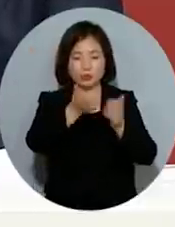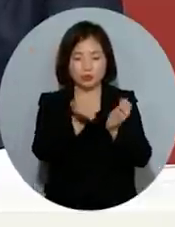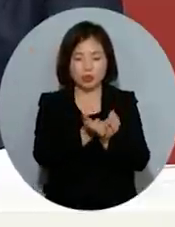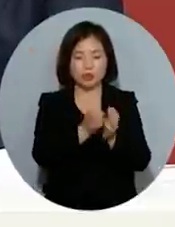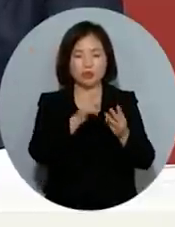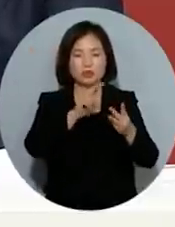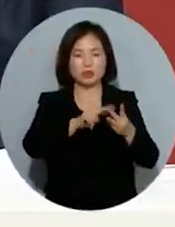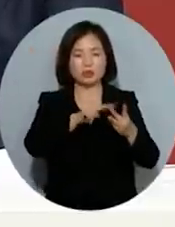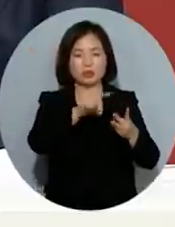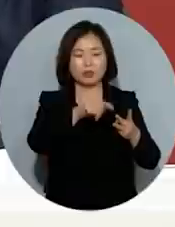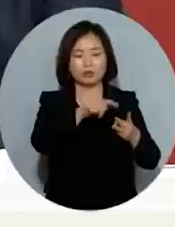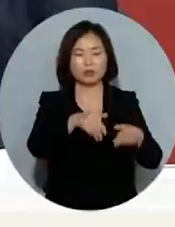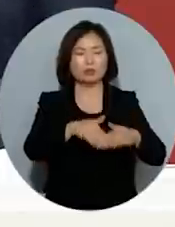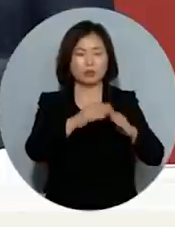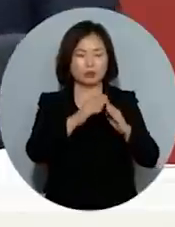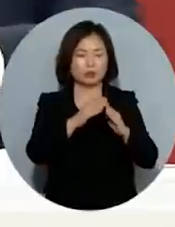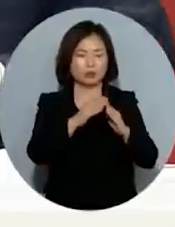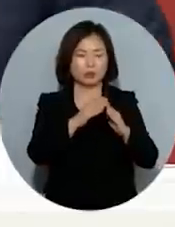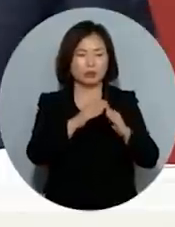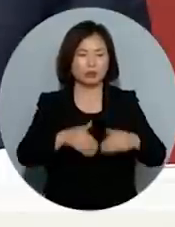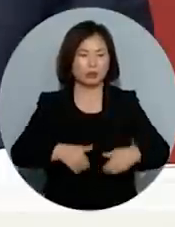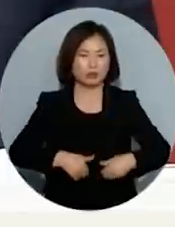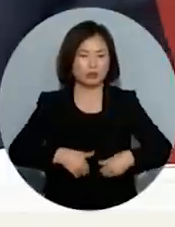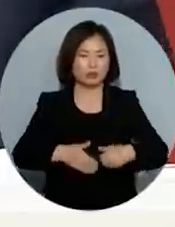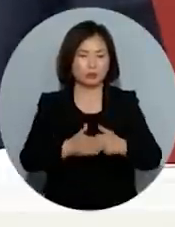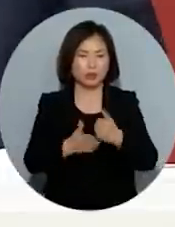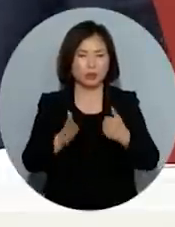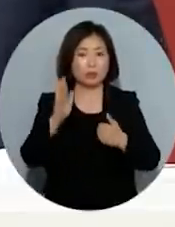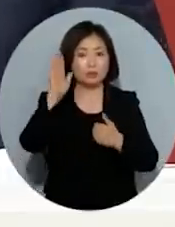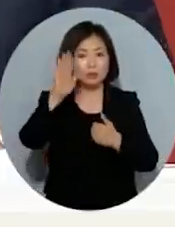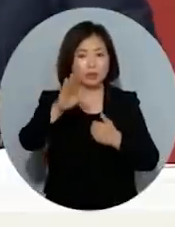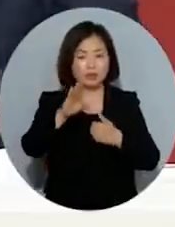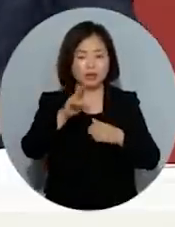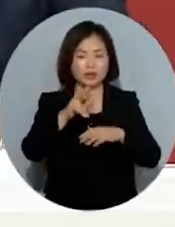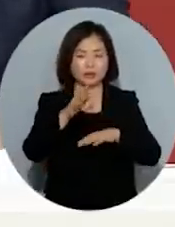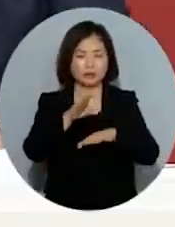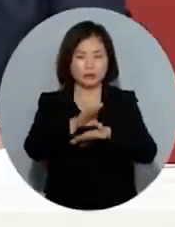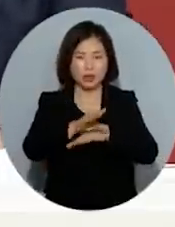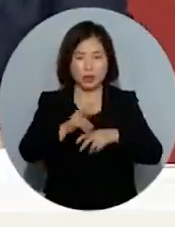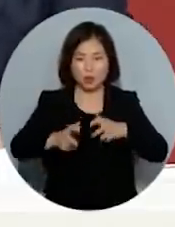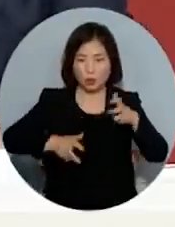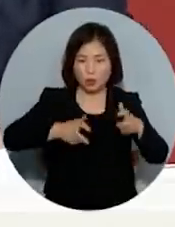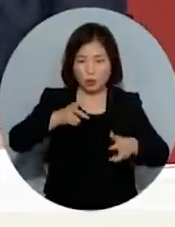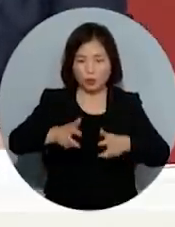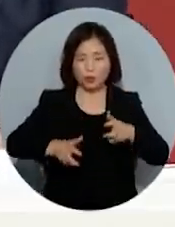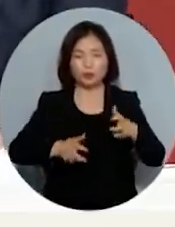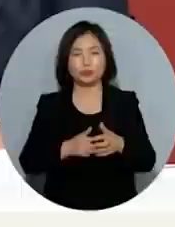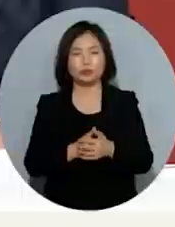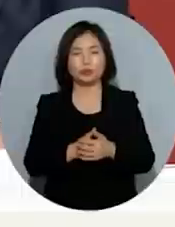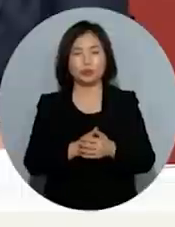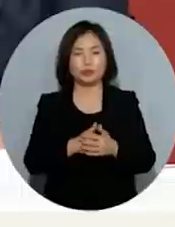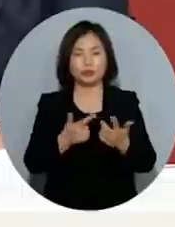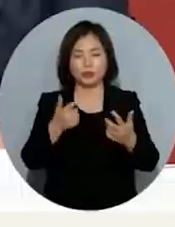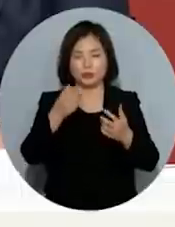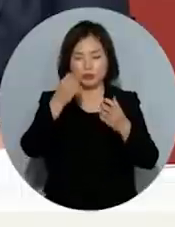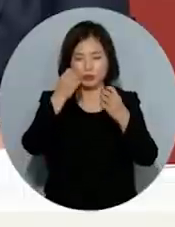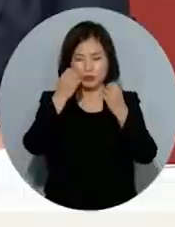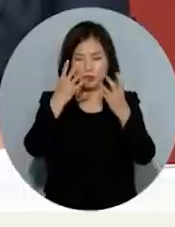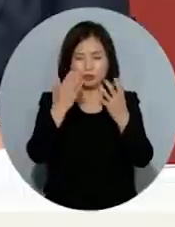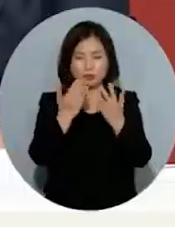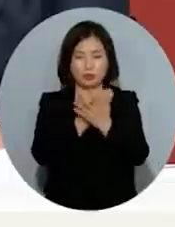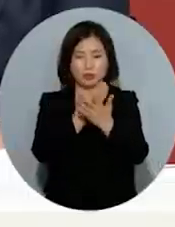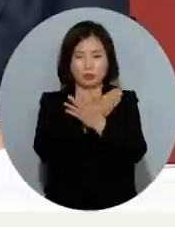센터를 지금 만들게 돼 있거든요. 그래서 이런 미래차라든지 로봇이라든지 하는 이런 신성장